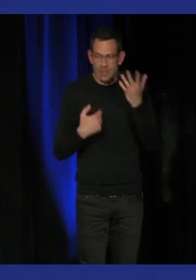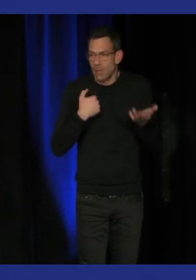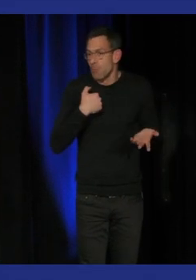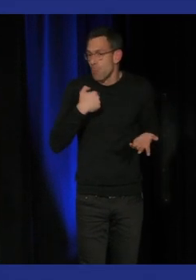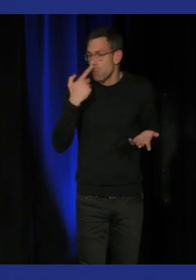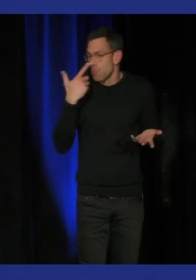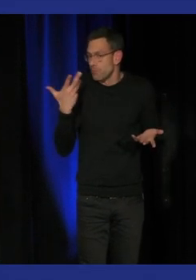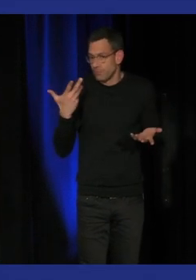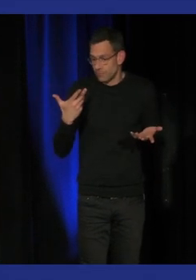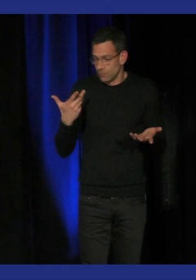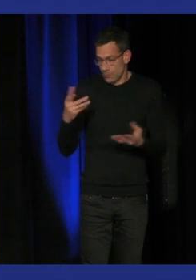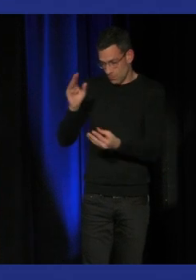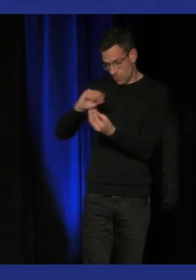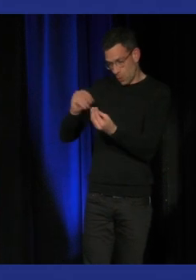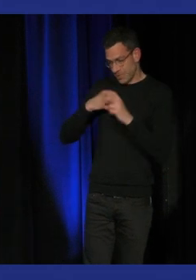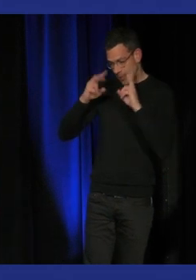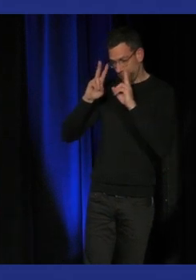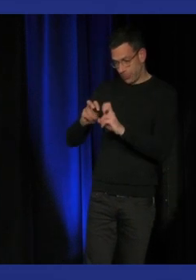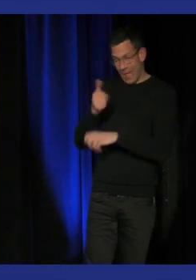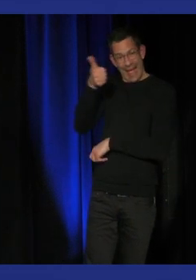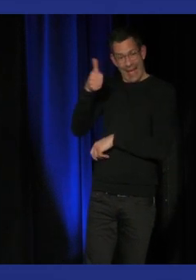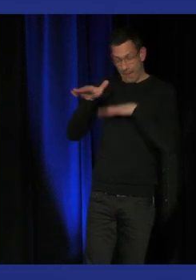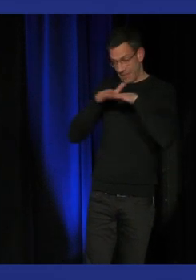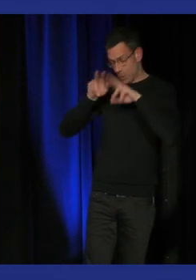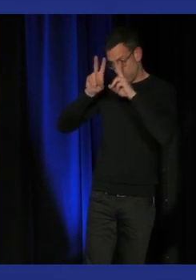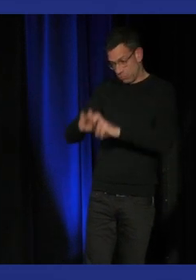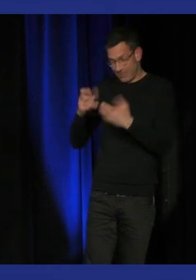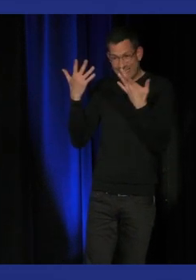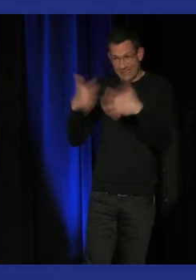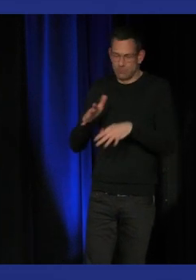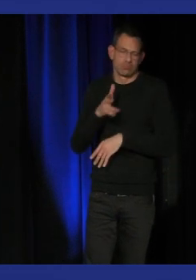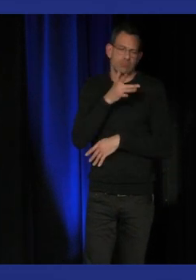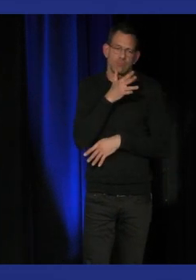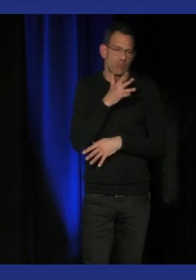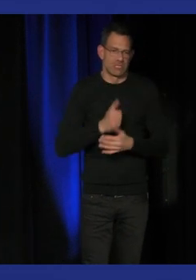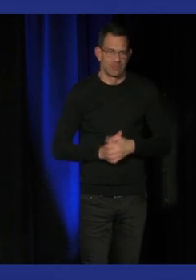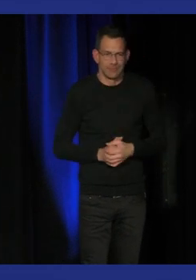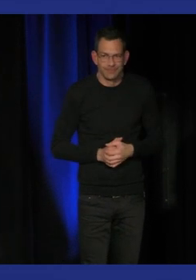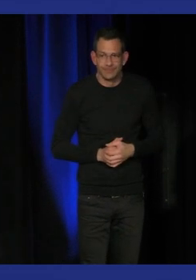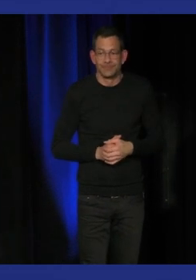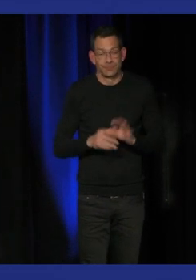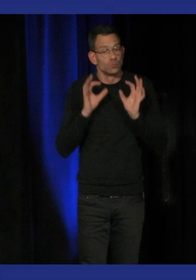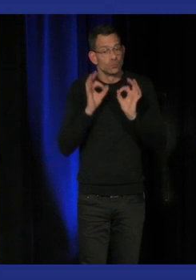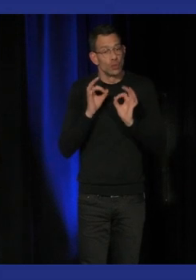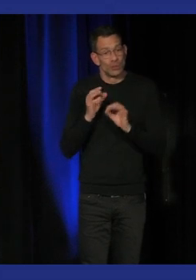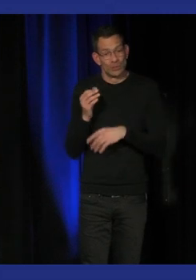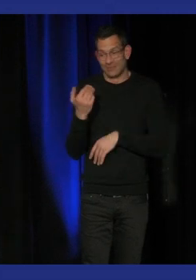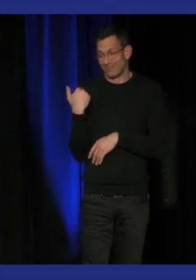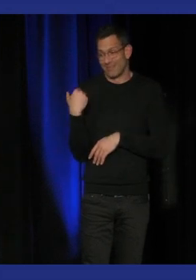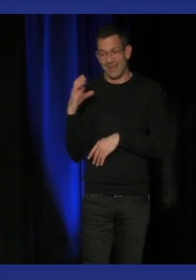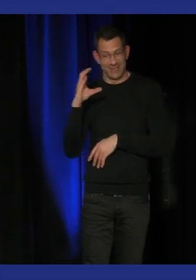pas approcher un objet avec uniquement une seule méthodologie. Et ce que Charlotte a commencé à